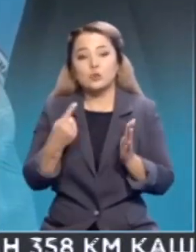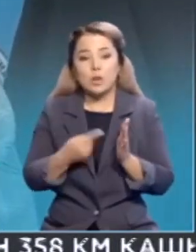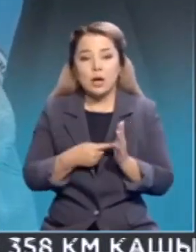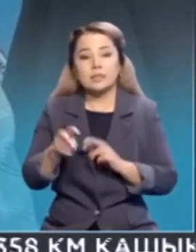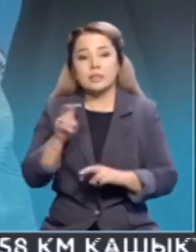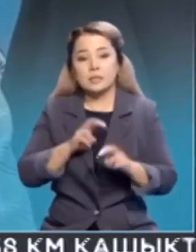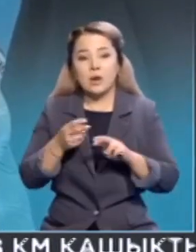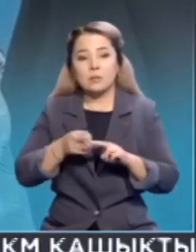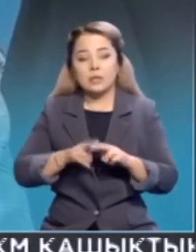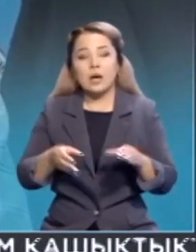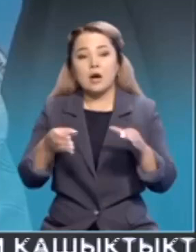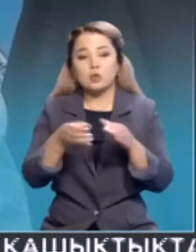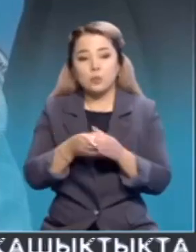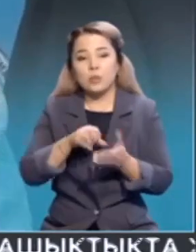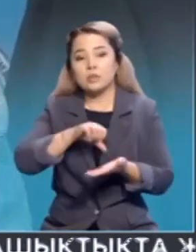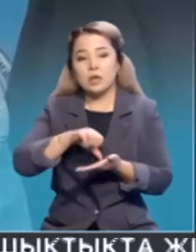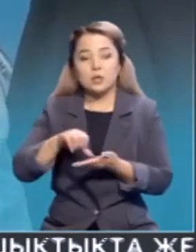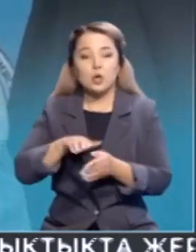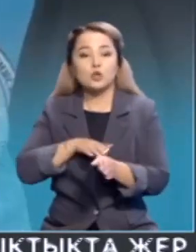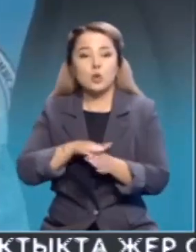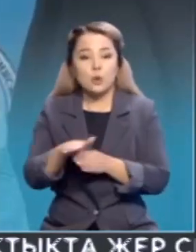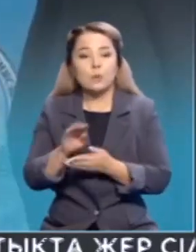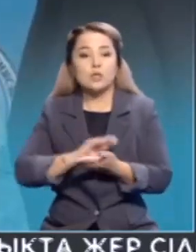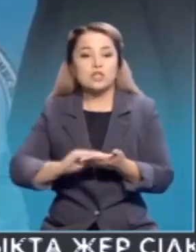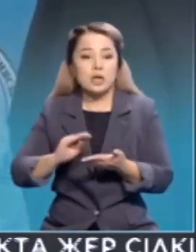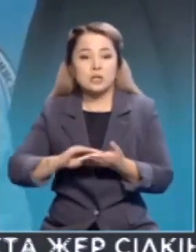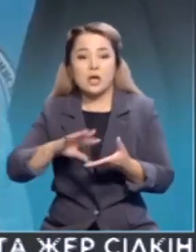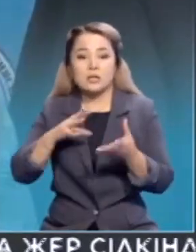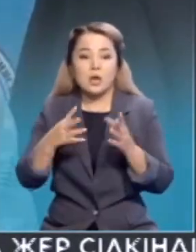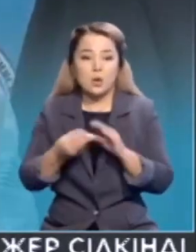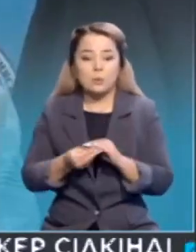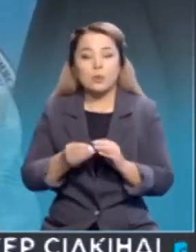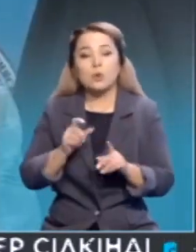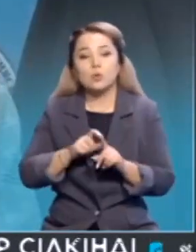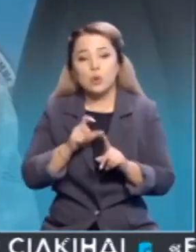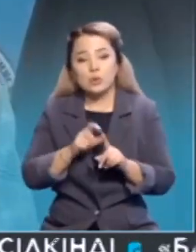жауап іздеп, аргументтерін түгел жазба мәтін түрінде